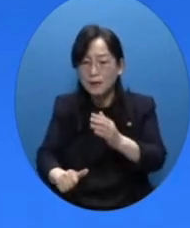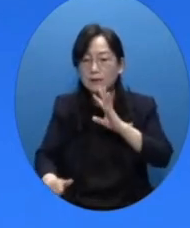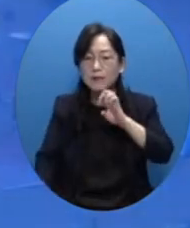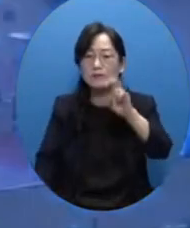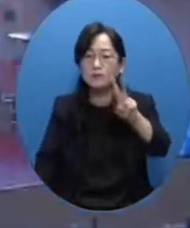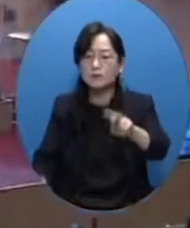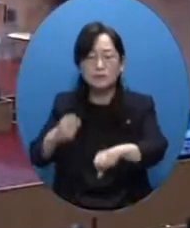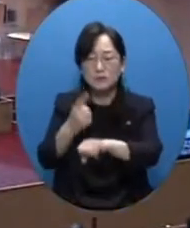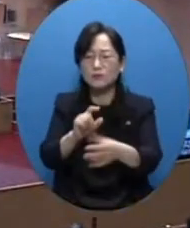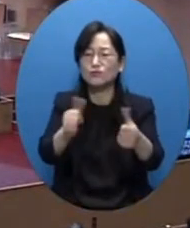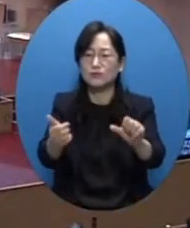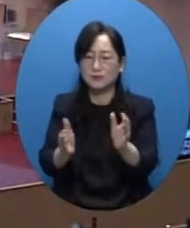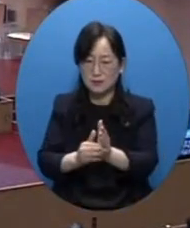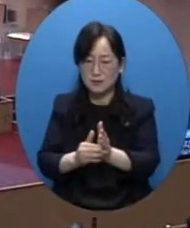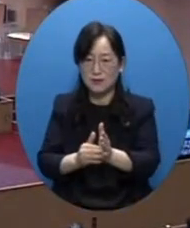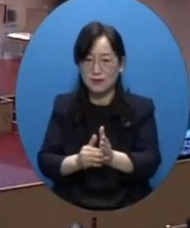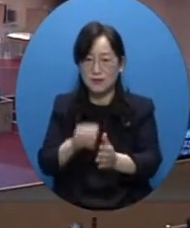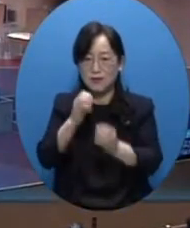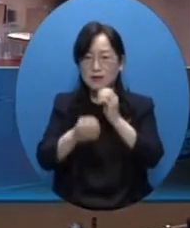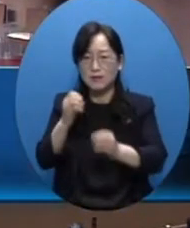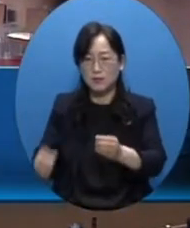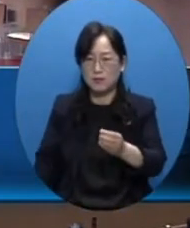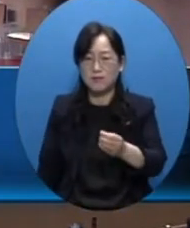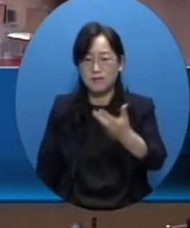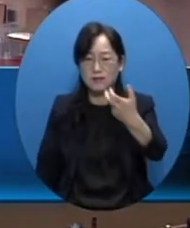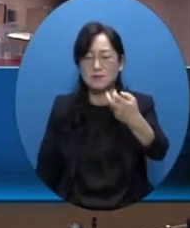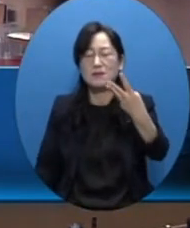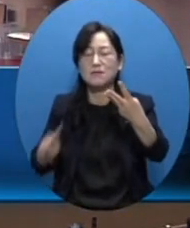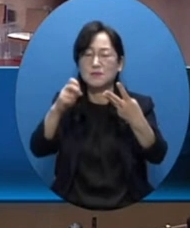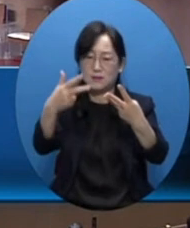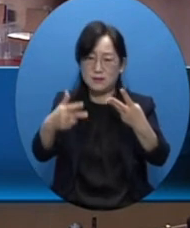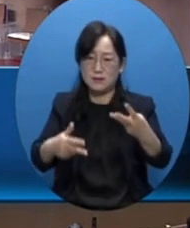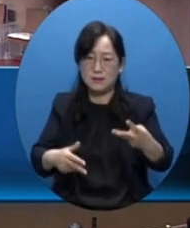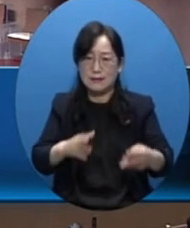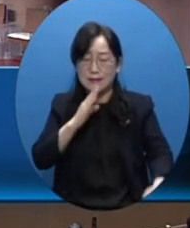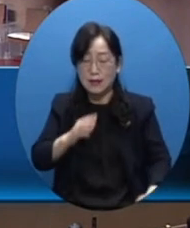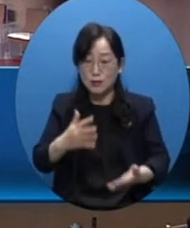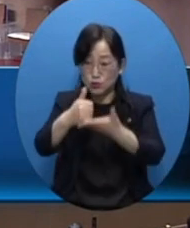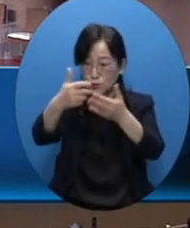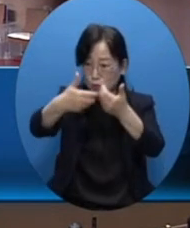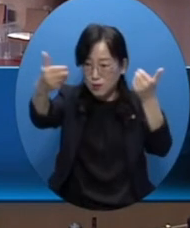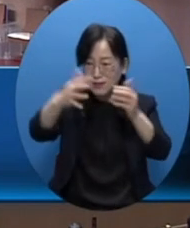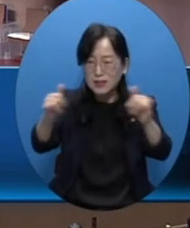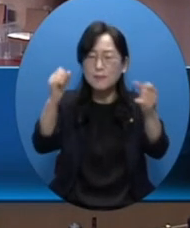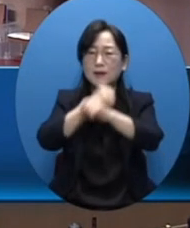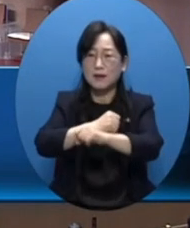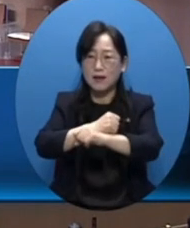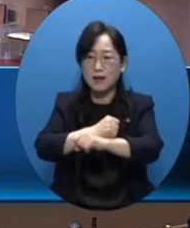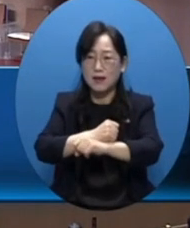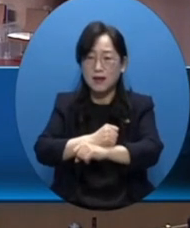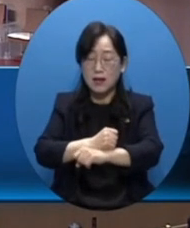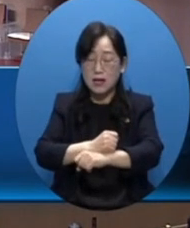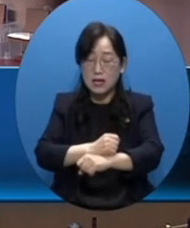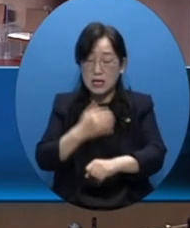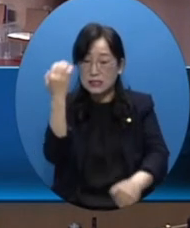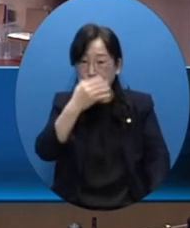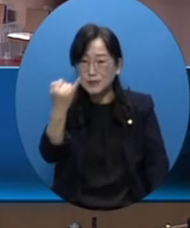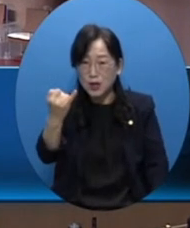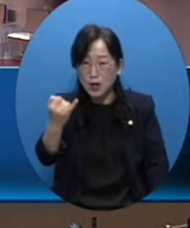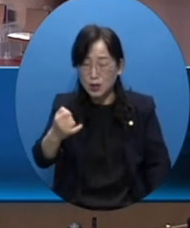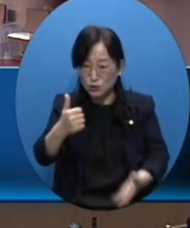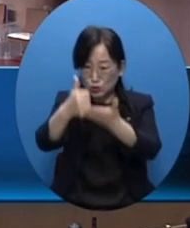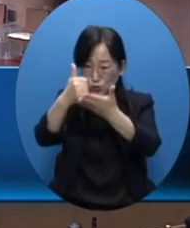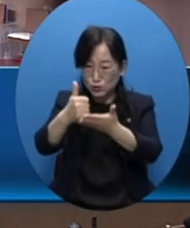것입니다 편치 잠입 7자리 와 같은 말씀합니다 무릇 주를 멀리하는 자는 망아 린이 음녀 가지 주를 떠난 자를 주께서 다